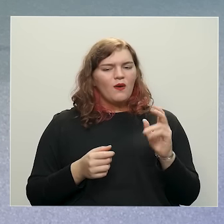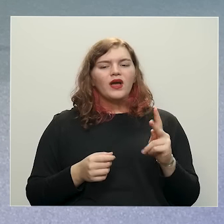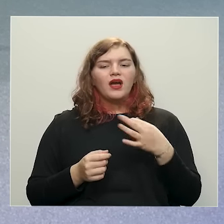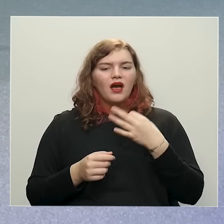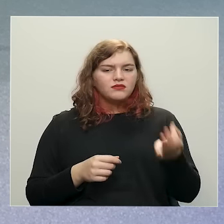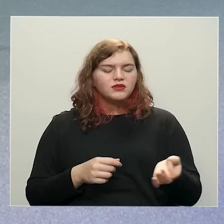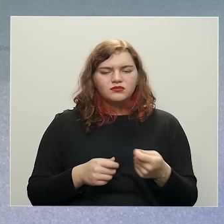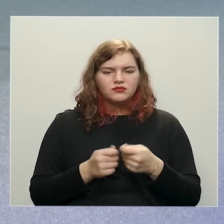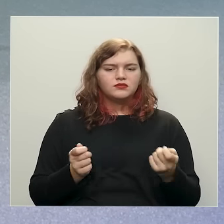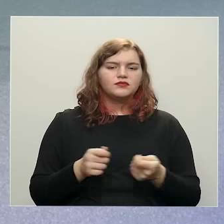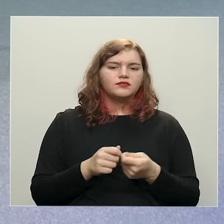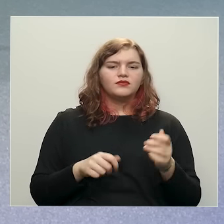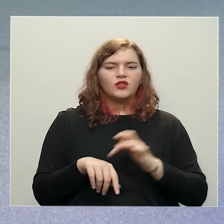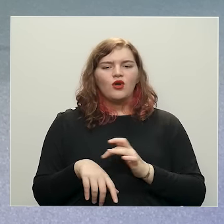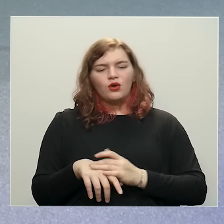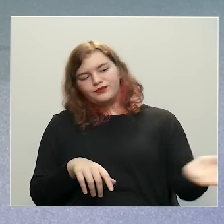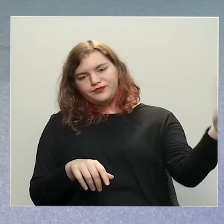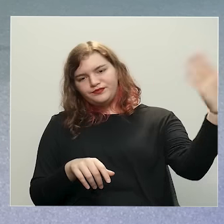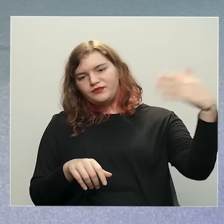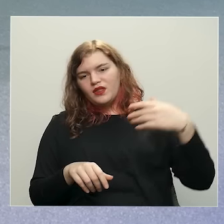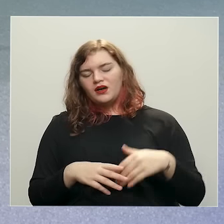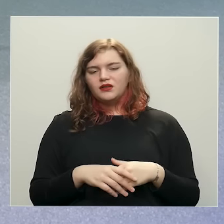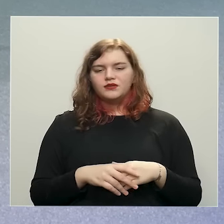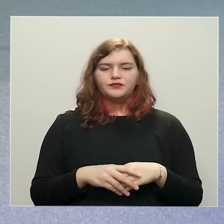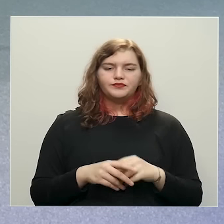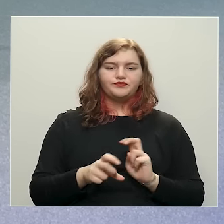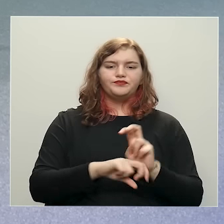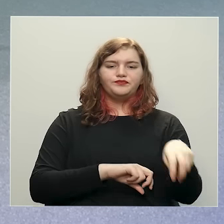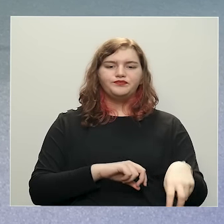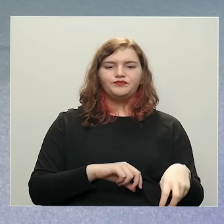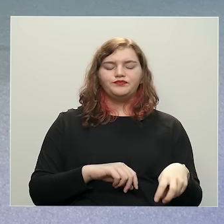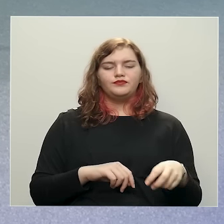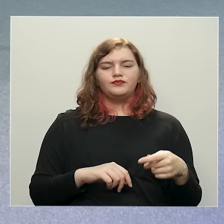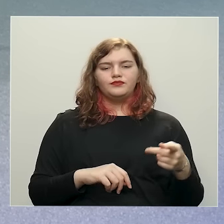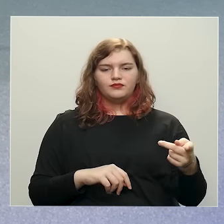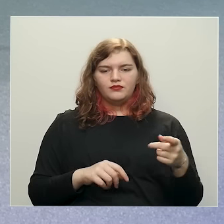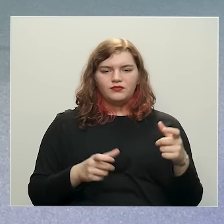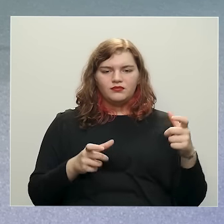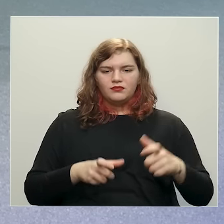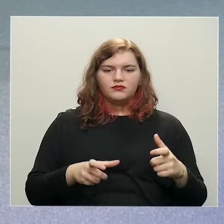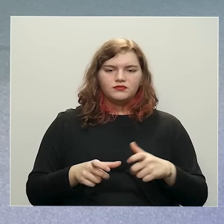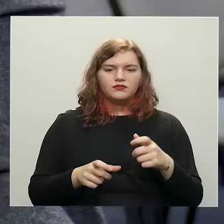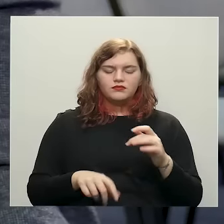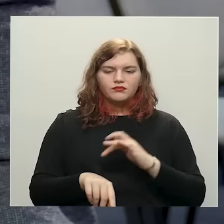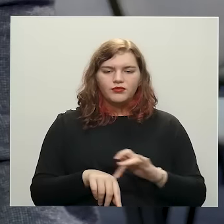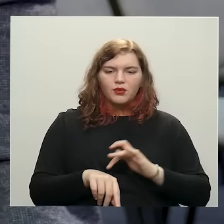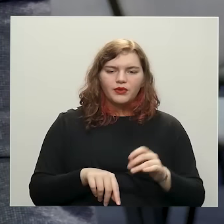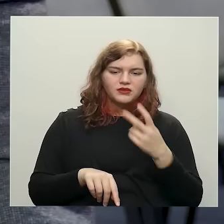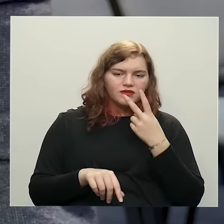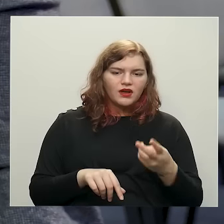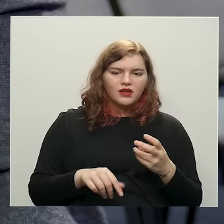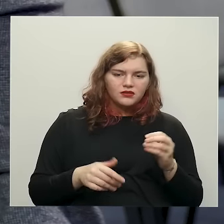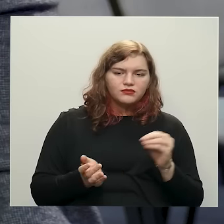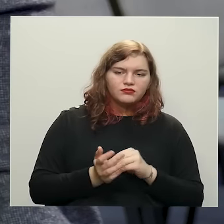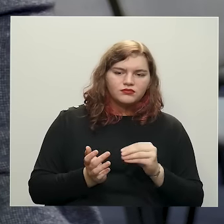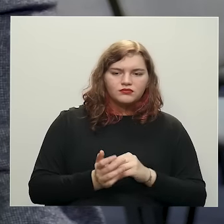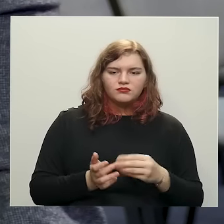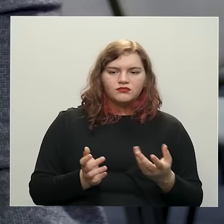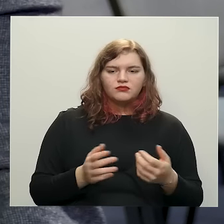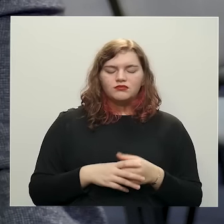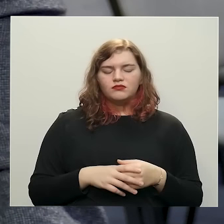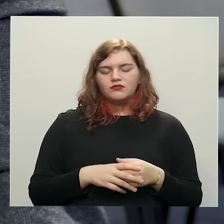eu tot ce s-a întâmplat, s-a dus și-a venit cu... de la domnul doctor, să intrăm în cabinet și să facă probele, în care am mai fost în cabinetul